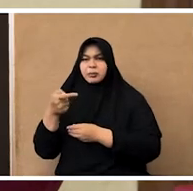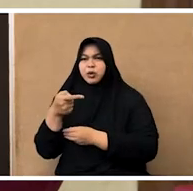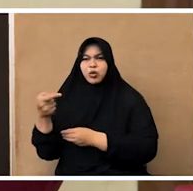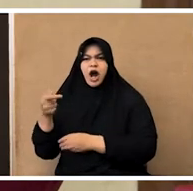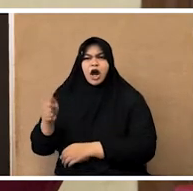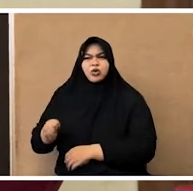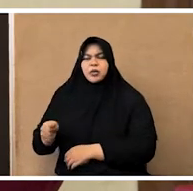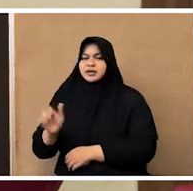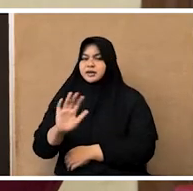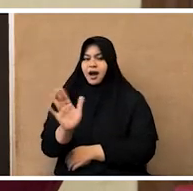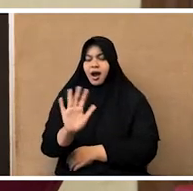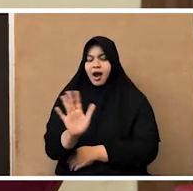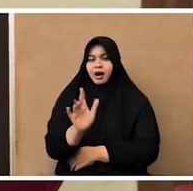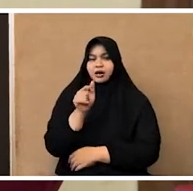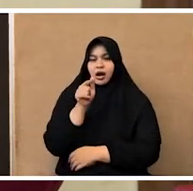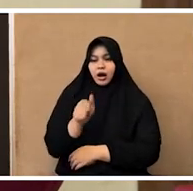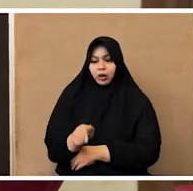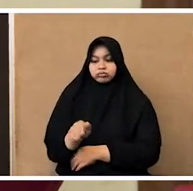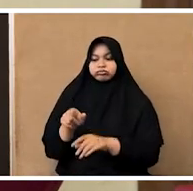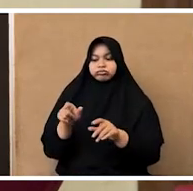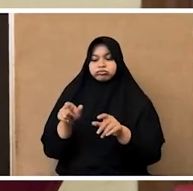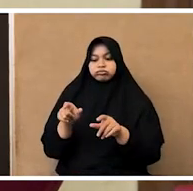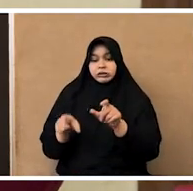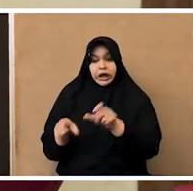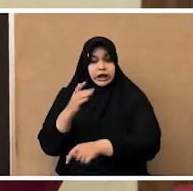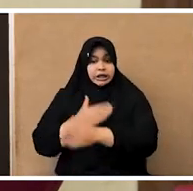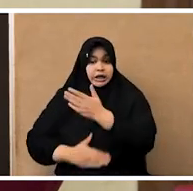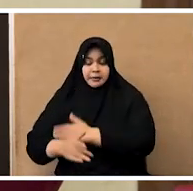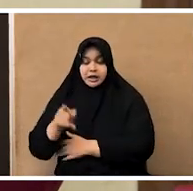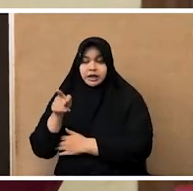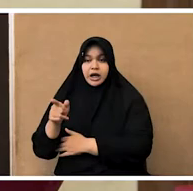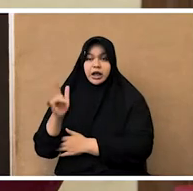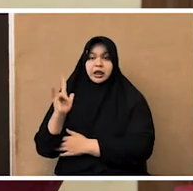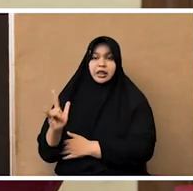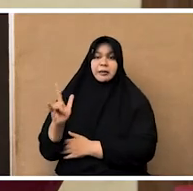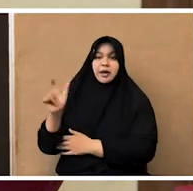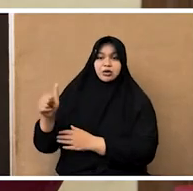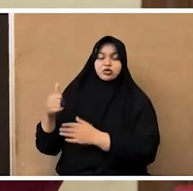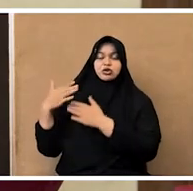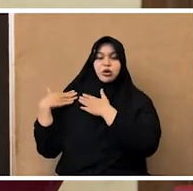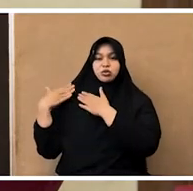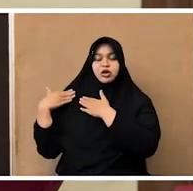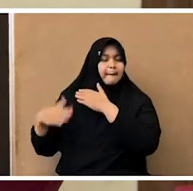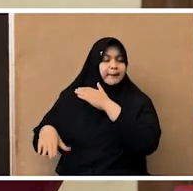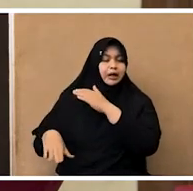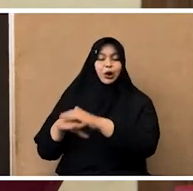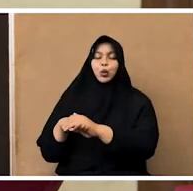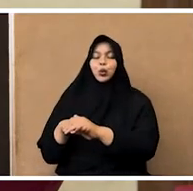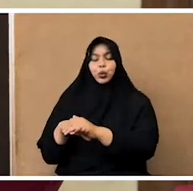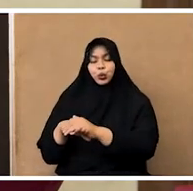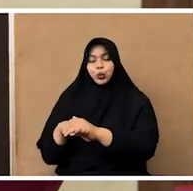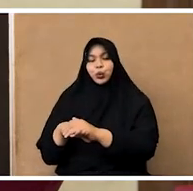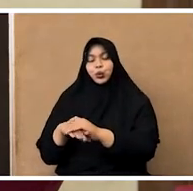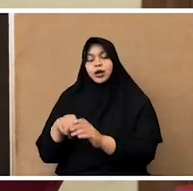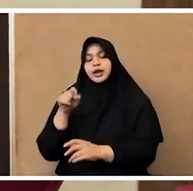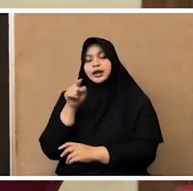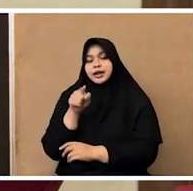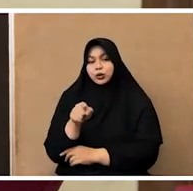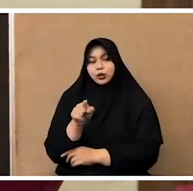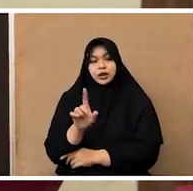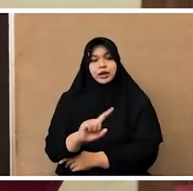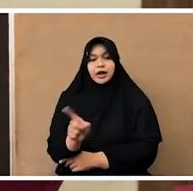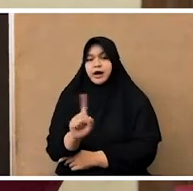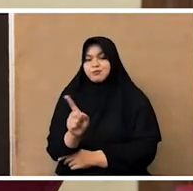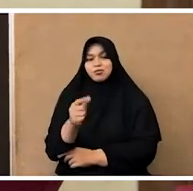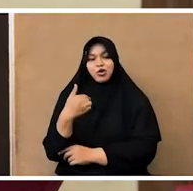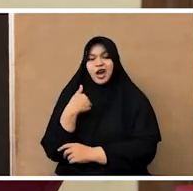jadi Walaupun dia penyandang disabilitas dia harus mempertanggungjawabkan perbuatannya dan itu tidak